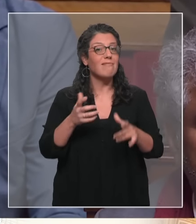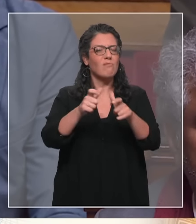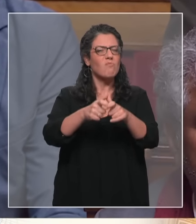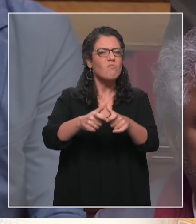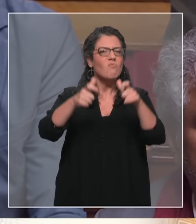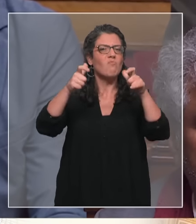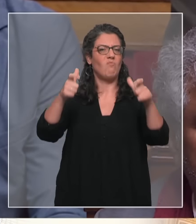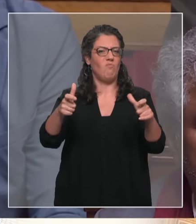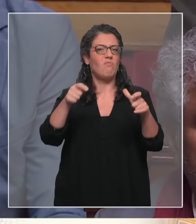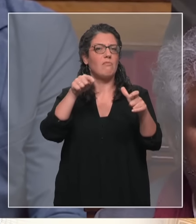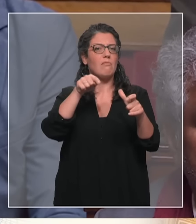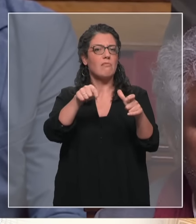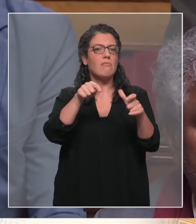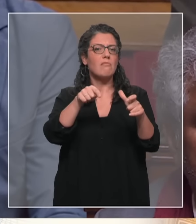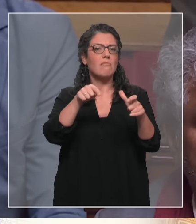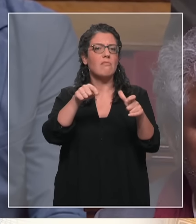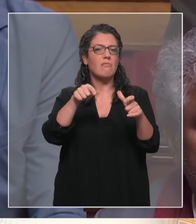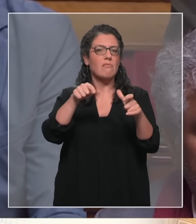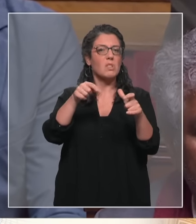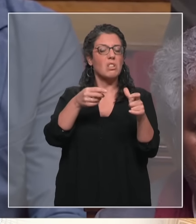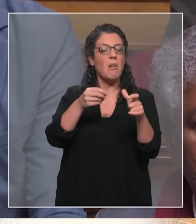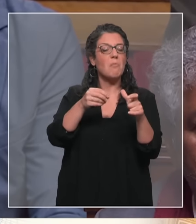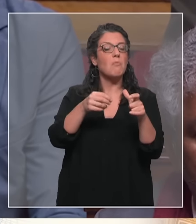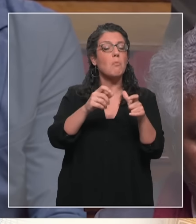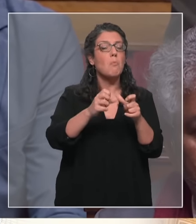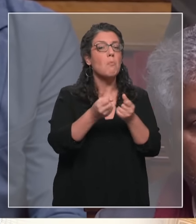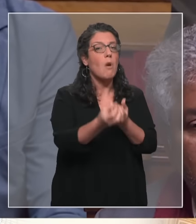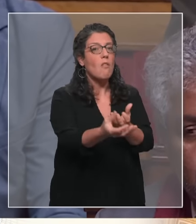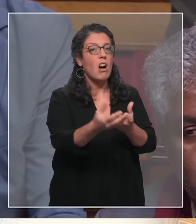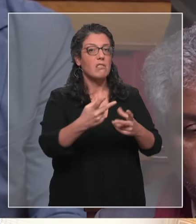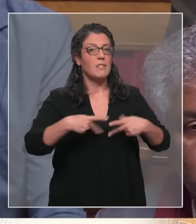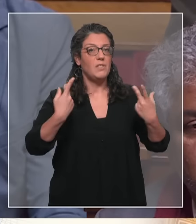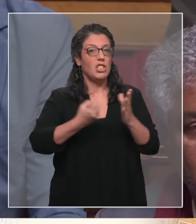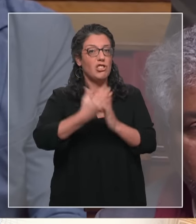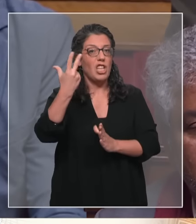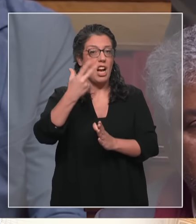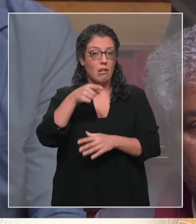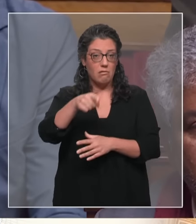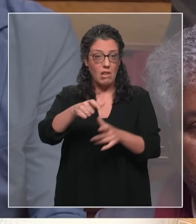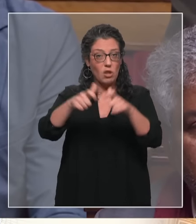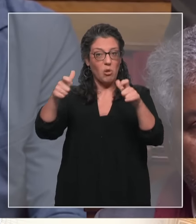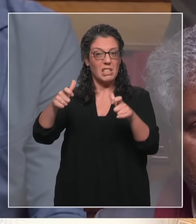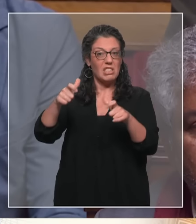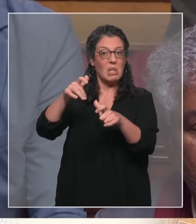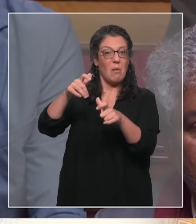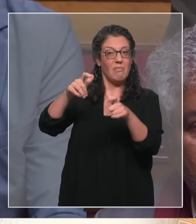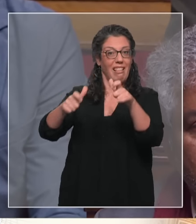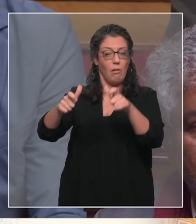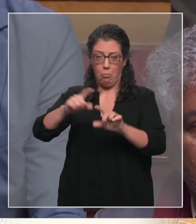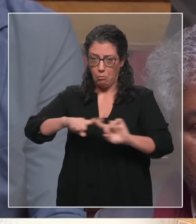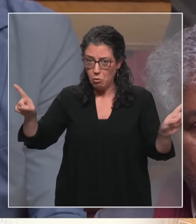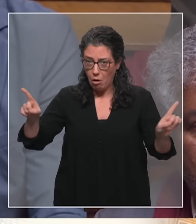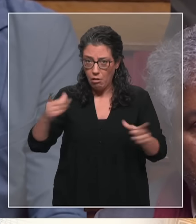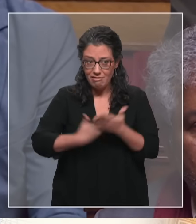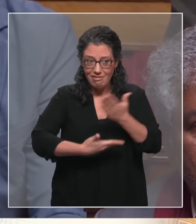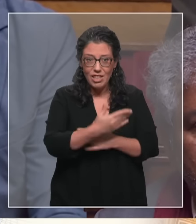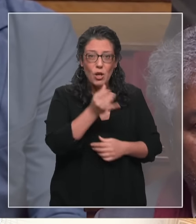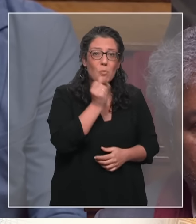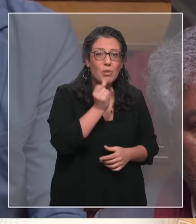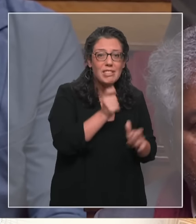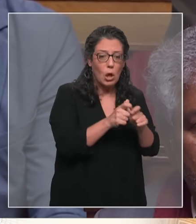entreprises détenues par les faiseurs de vie chère qui ont été impactées, mais paradoxalement, les TPE et PME.